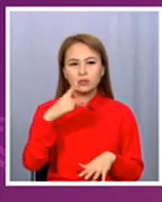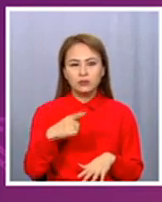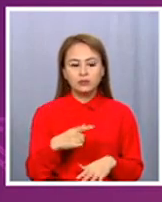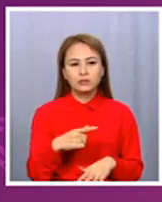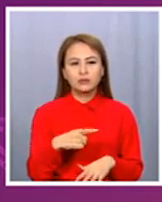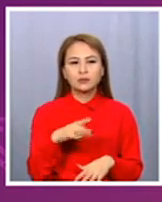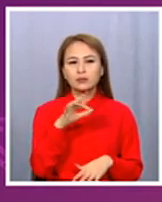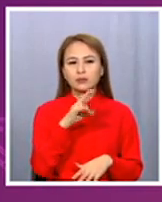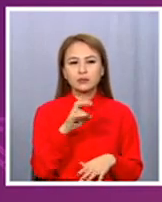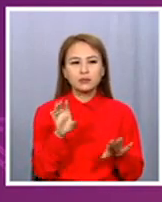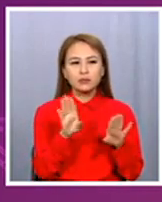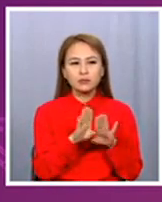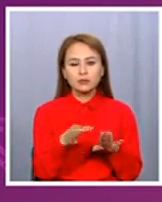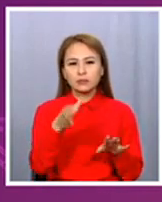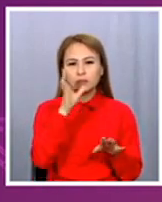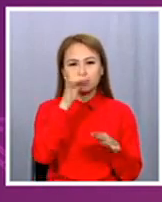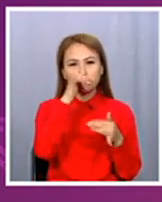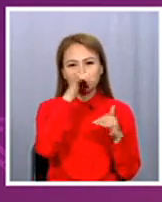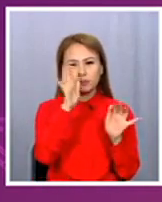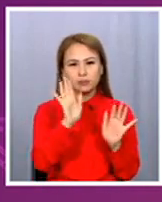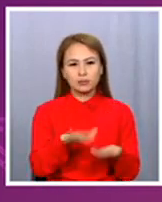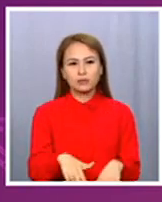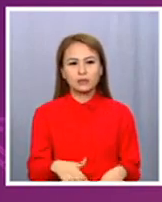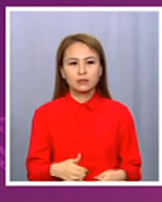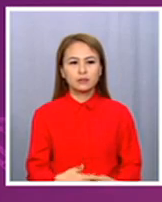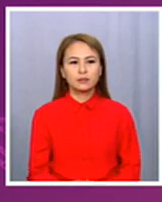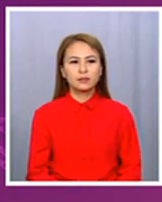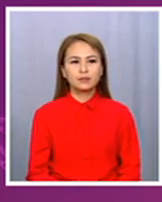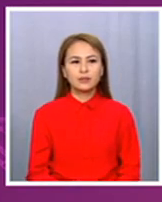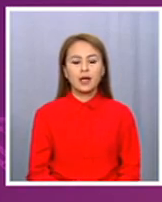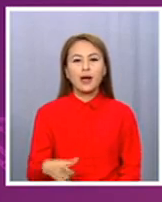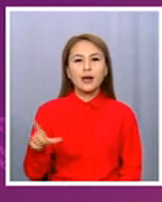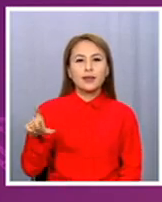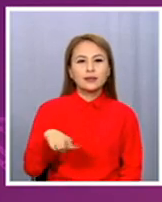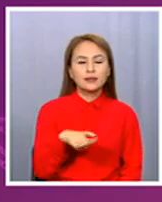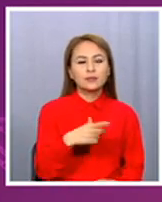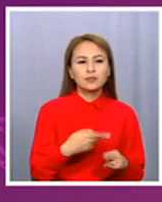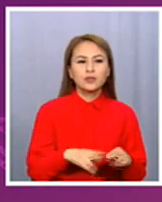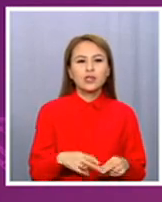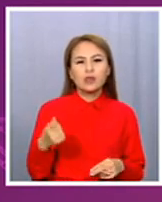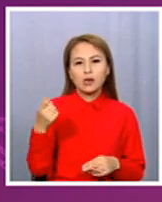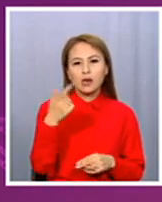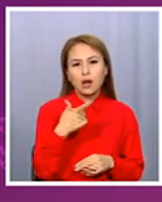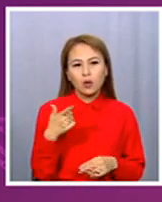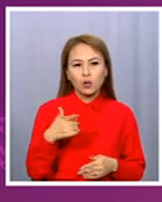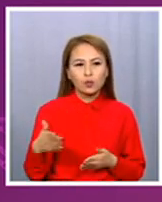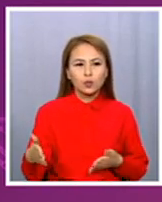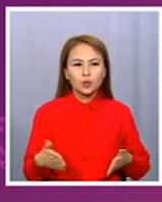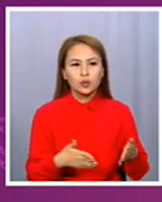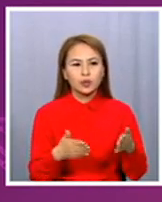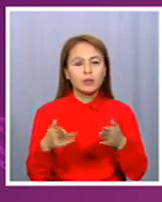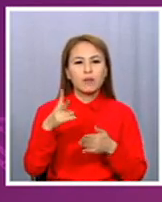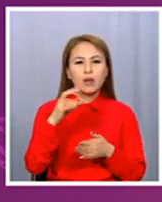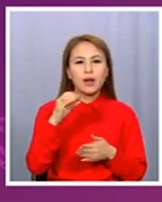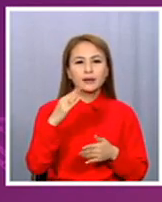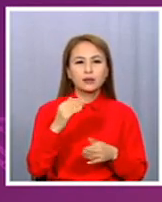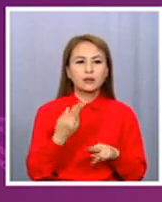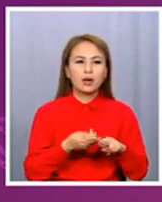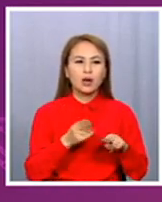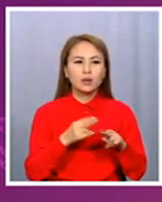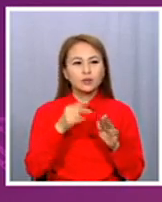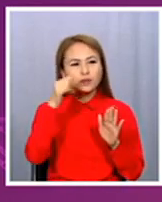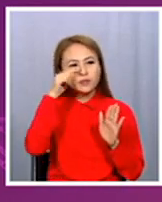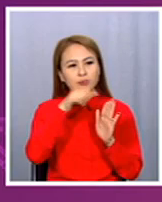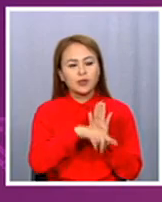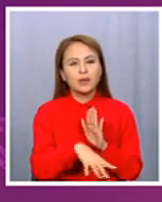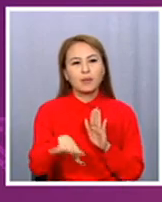Она непригодна для питья. Реки – это голубые пути планеты, которые пронизывают их